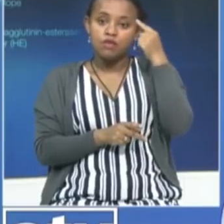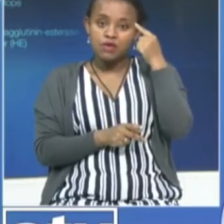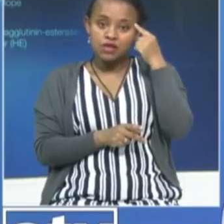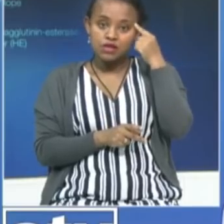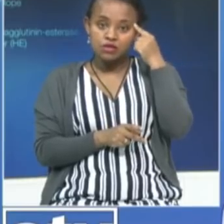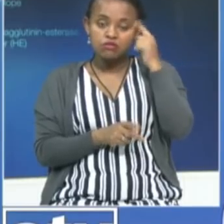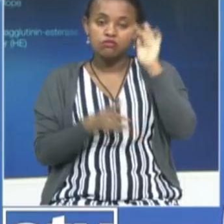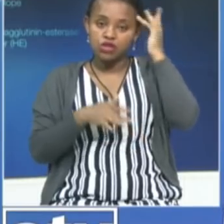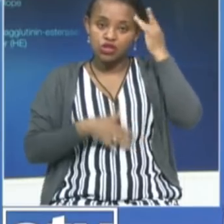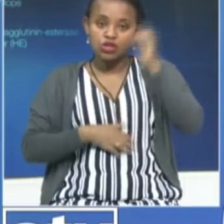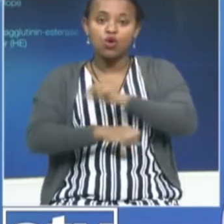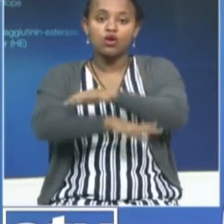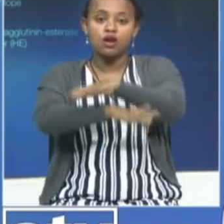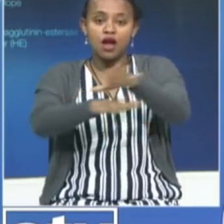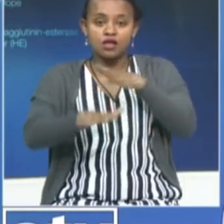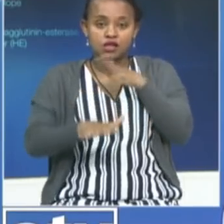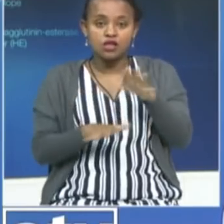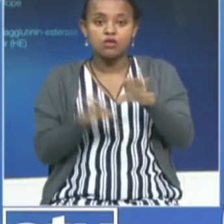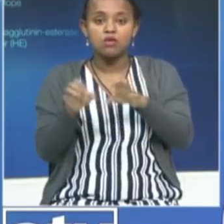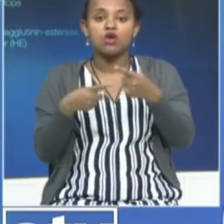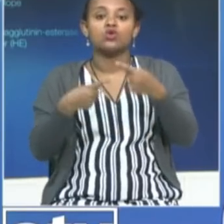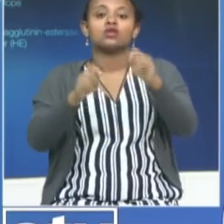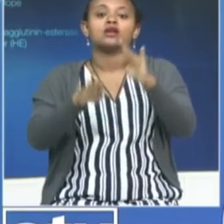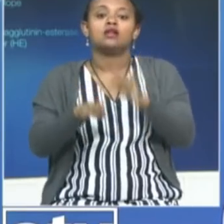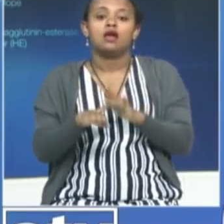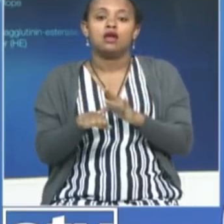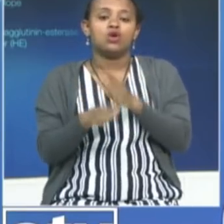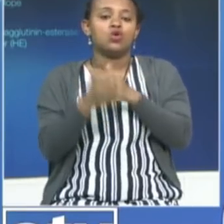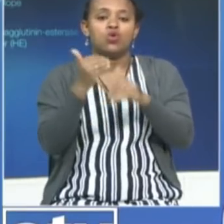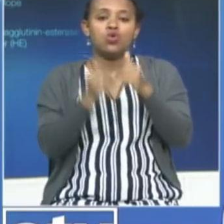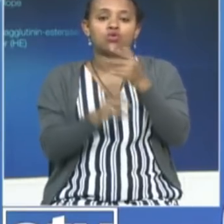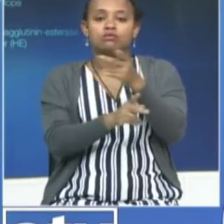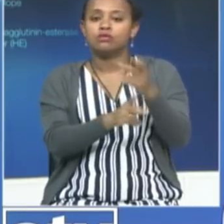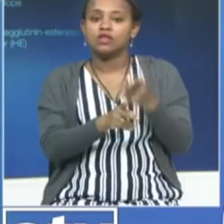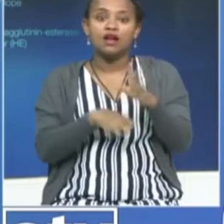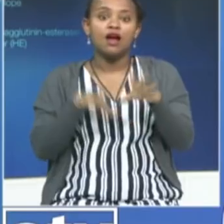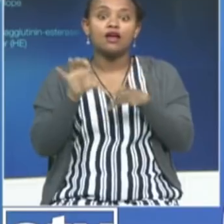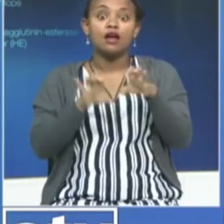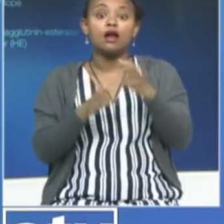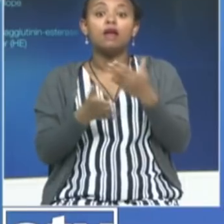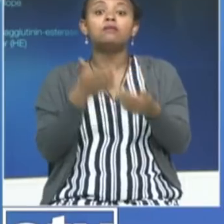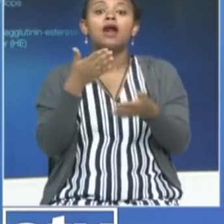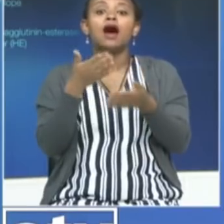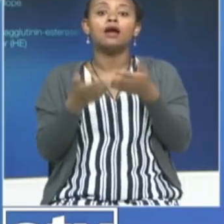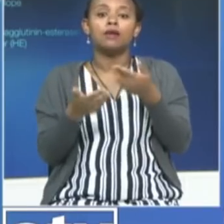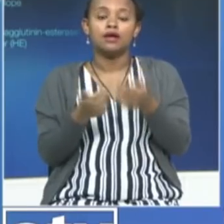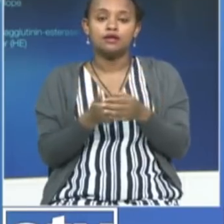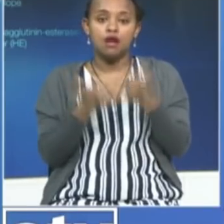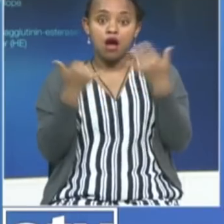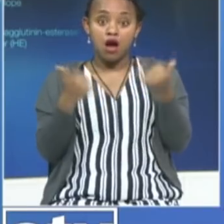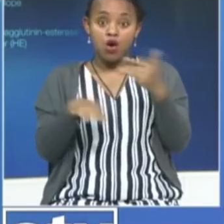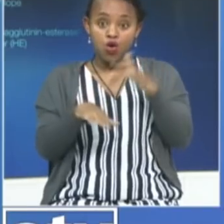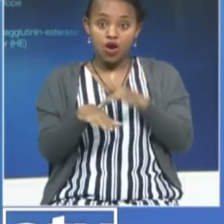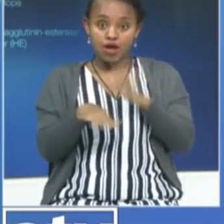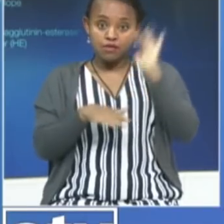በማሰብም በሽታው እንዳይሰራጭ በሚያደርግ ጥረት ላይ ሁሉም ጥንቃቄ ያደርጋል። ምናልባት አሁን